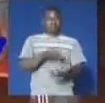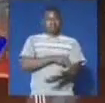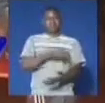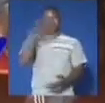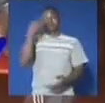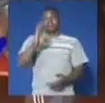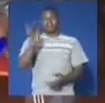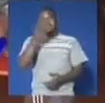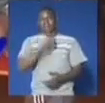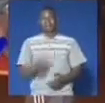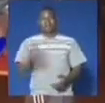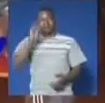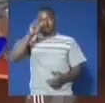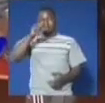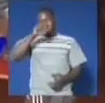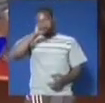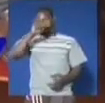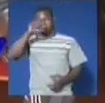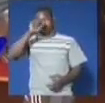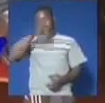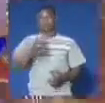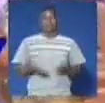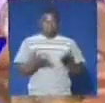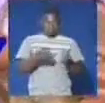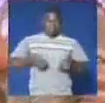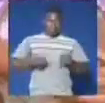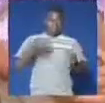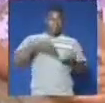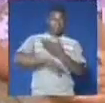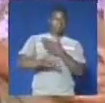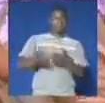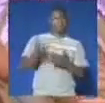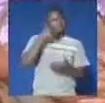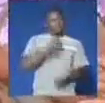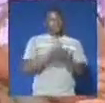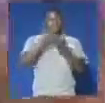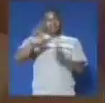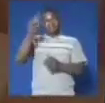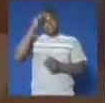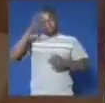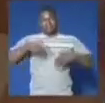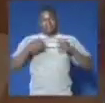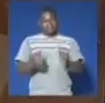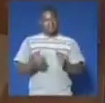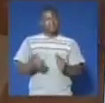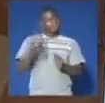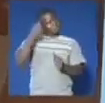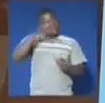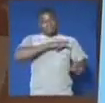SA entend poursuivre son soutien au ministère de la Santé pour le bonheur des populations.